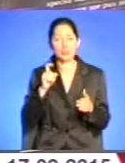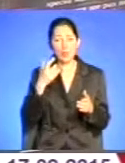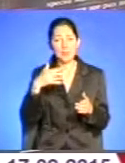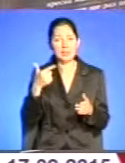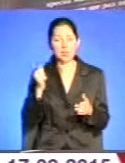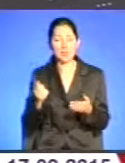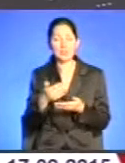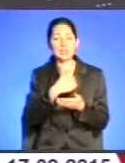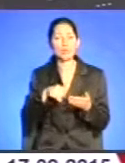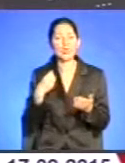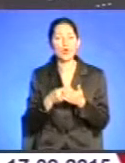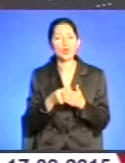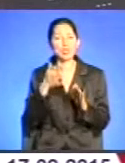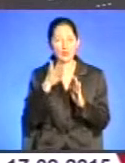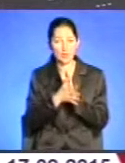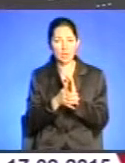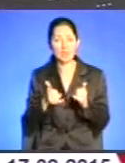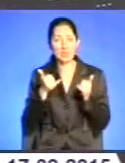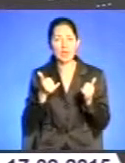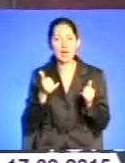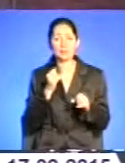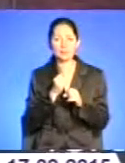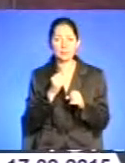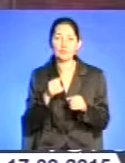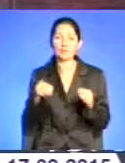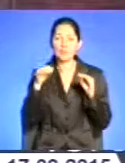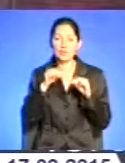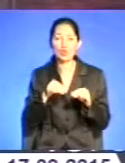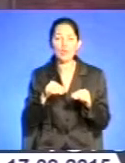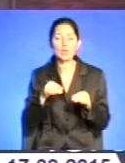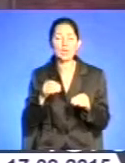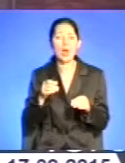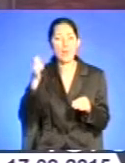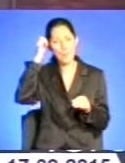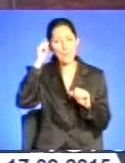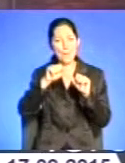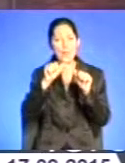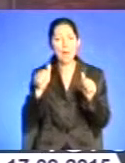реалізації кошти витратять на встановлення пам'ятника героям Небесної сотні у Тернополі.